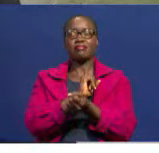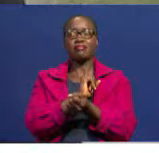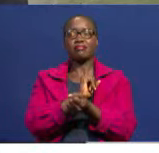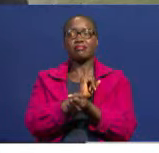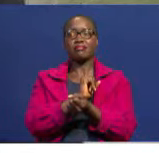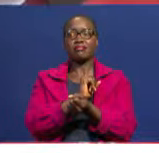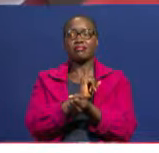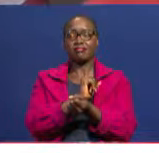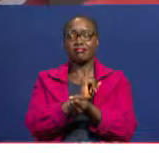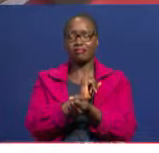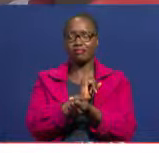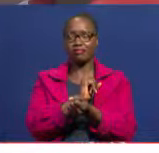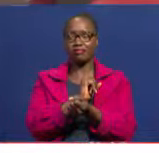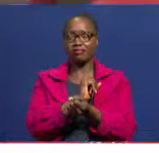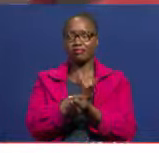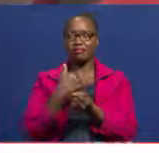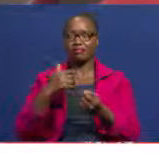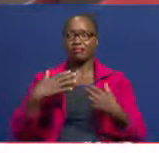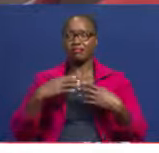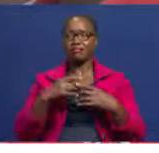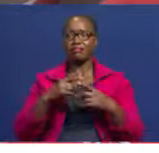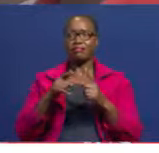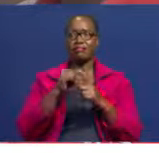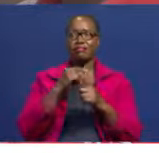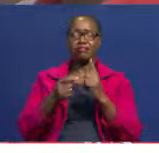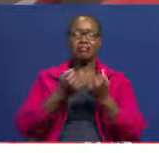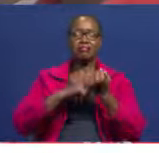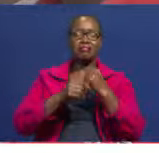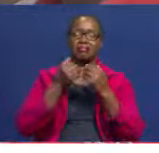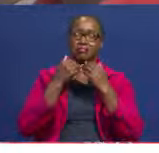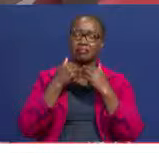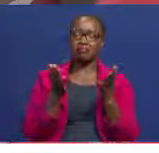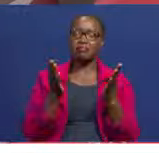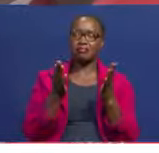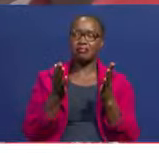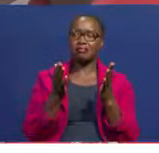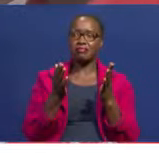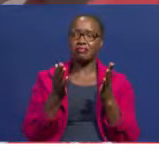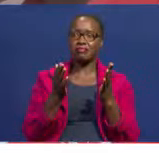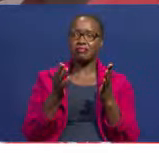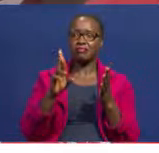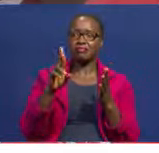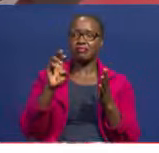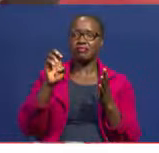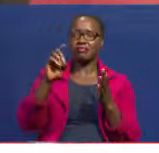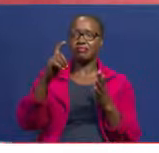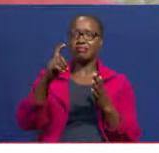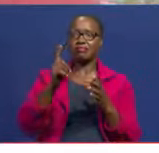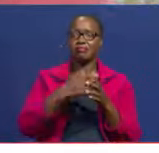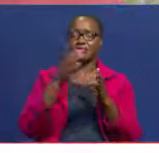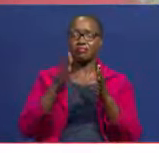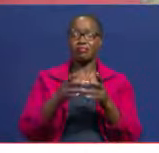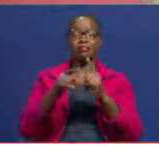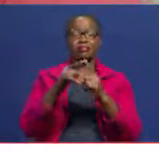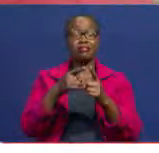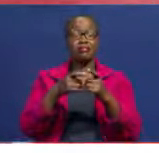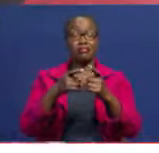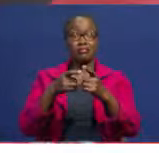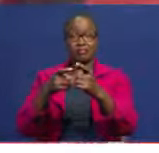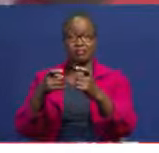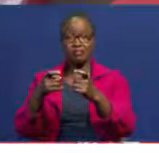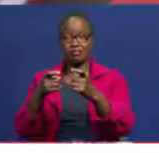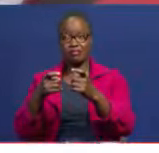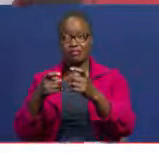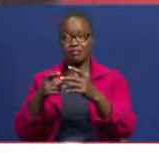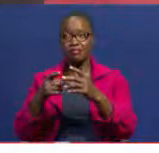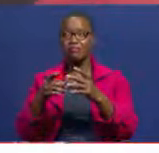afunguliwe mashtaka. Watu wetu wameuliwa, hakuna hatua hata moja imechukuliwa. Rex was the first person to be killed in this demonstration since we started. The